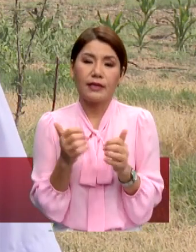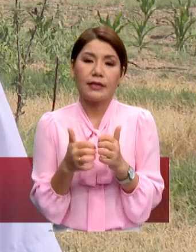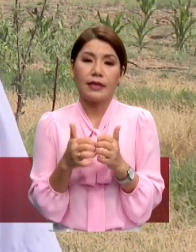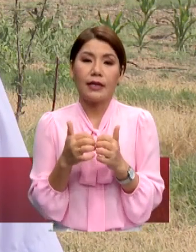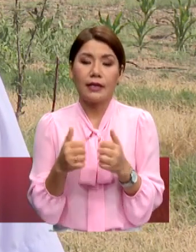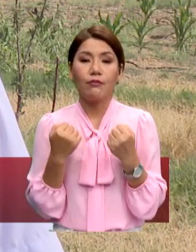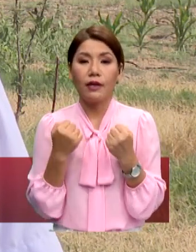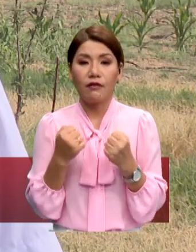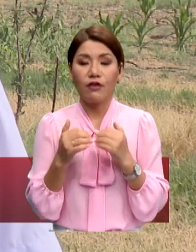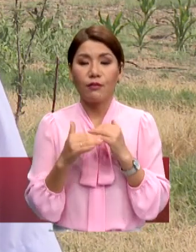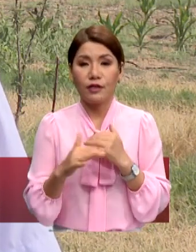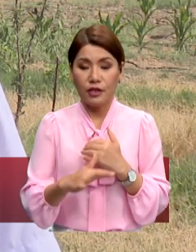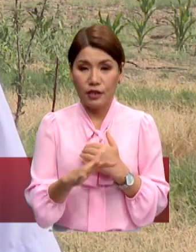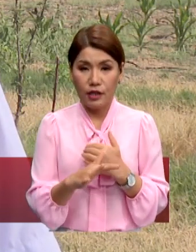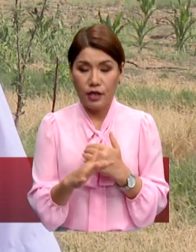мини-спортивные площадки.